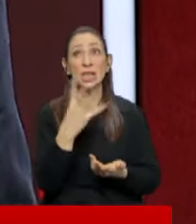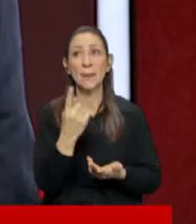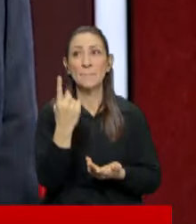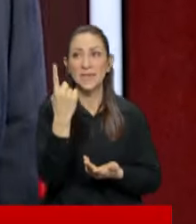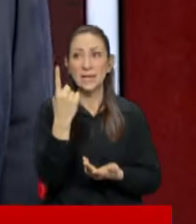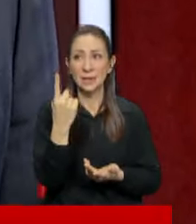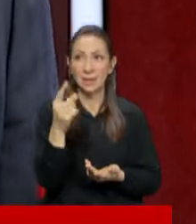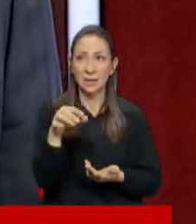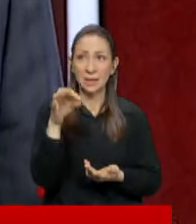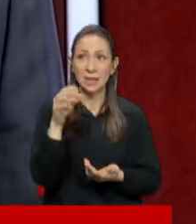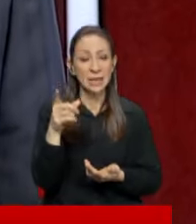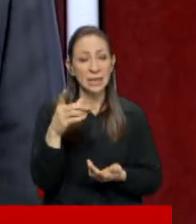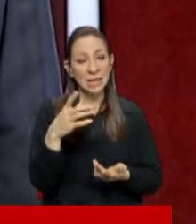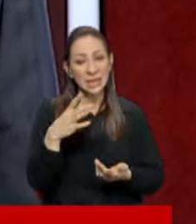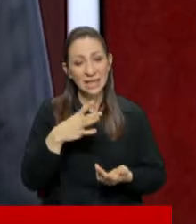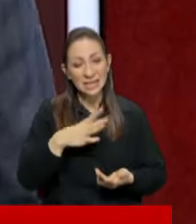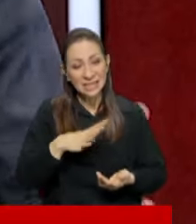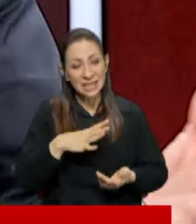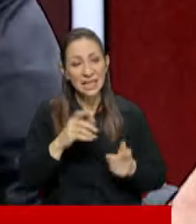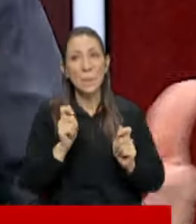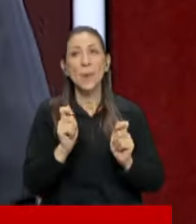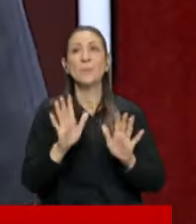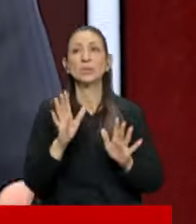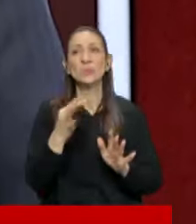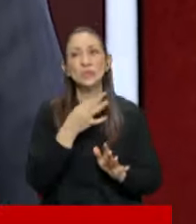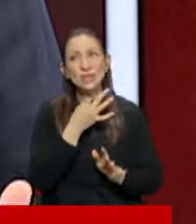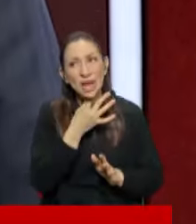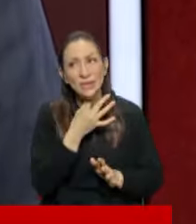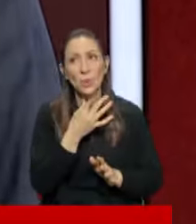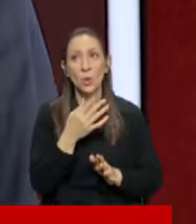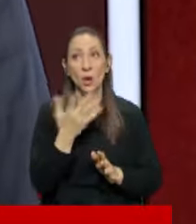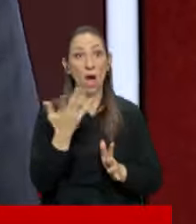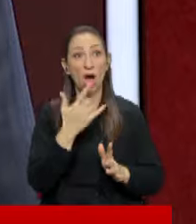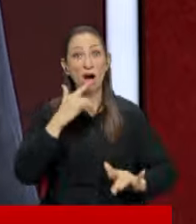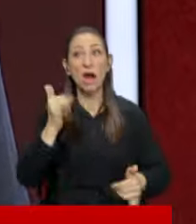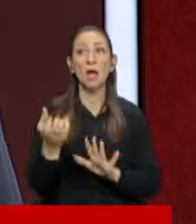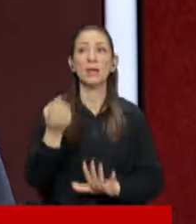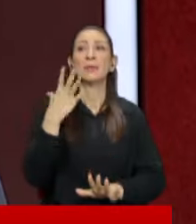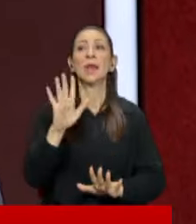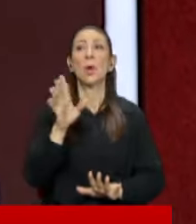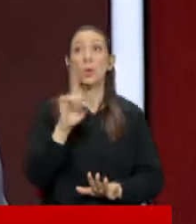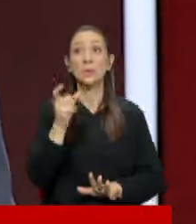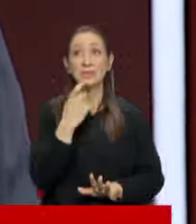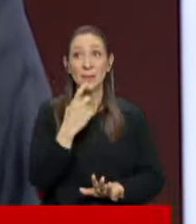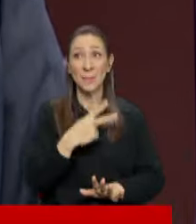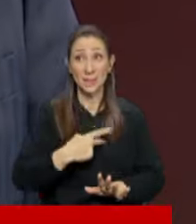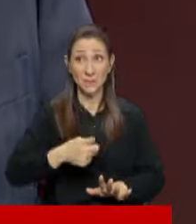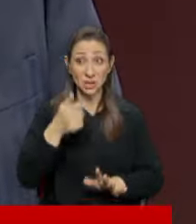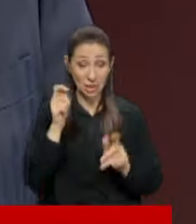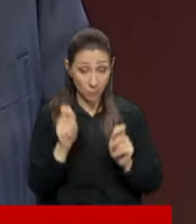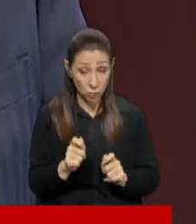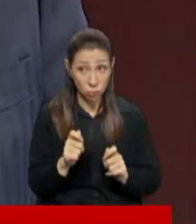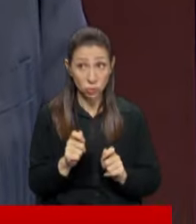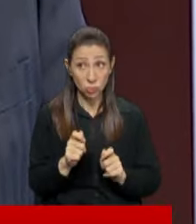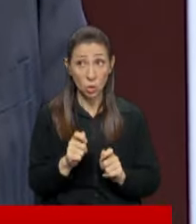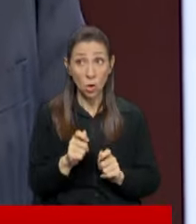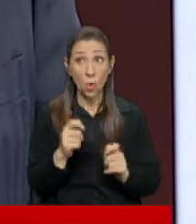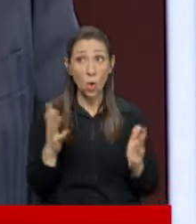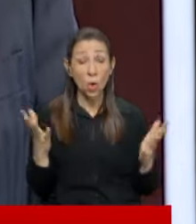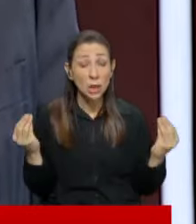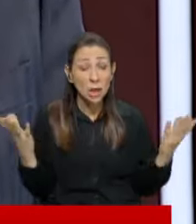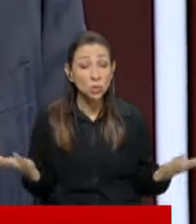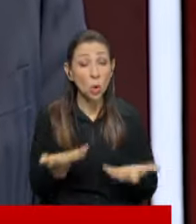biri beklentisini karşılayamamış. O da rica ediyor. Hani öyle bir çok önemli. Onsel belediye başkanı yapıyorsunuz. O kadar